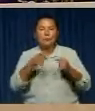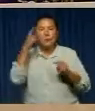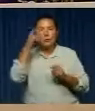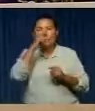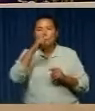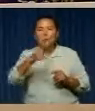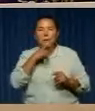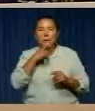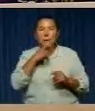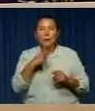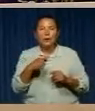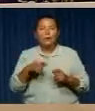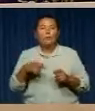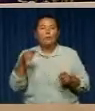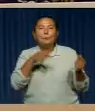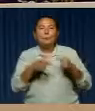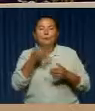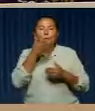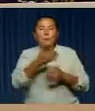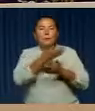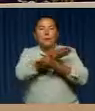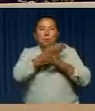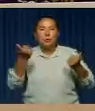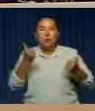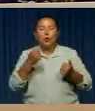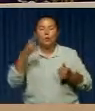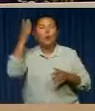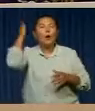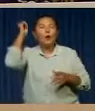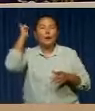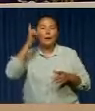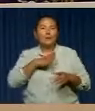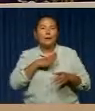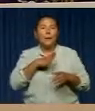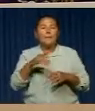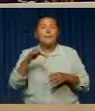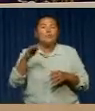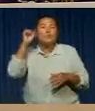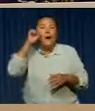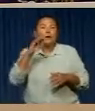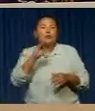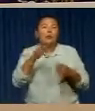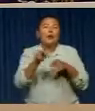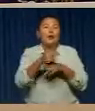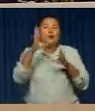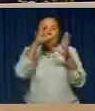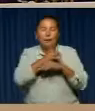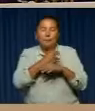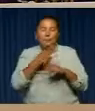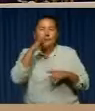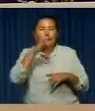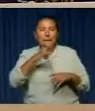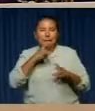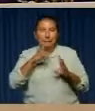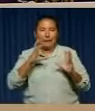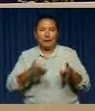түсінбедік, бір-бірімізге жүгірдік. Сұрамасқа жоқ, сол құйрық майы бұрыннан бері ешкім алмай тұрған майы. Біз оны айтып отырмыз ғой, біз Қазақстан